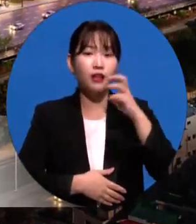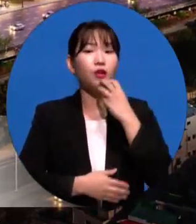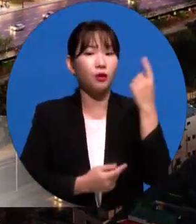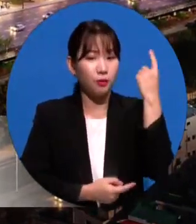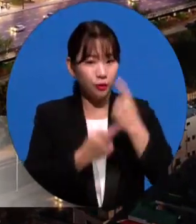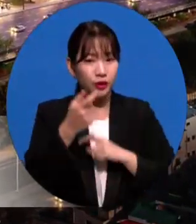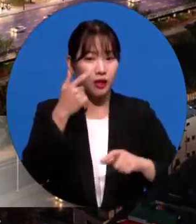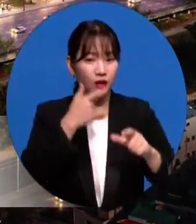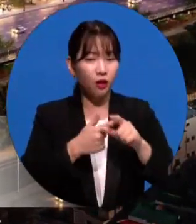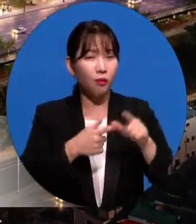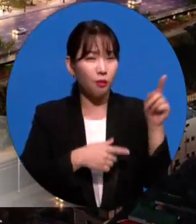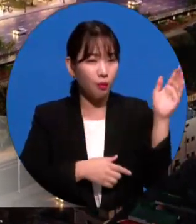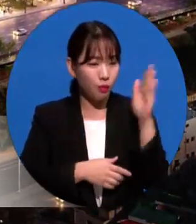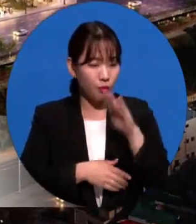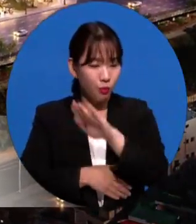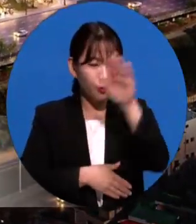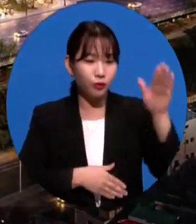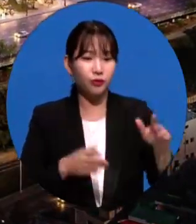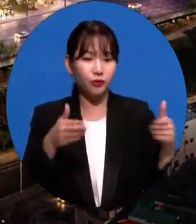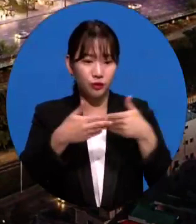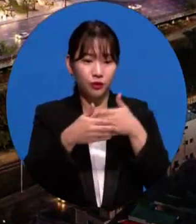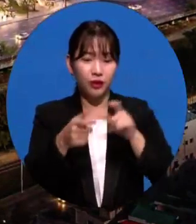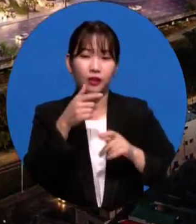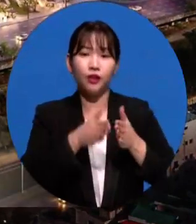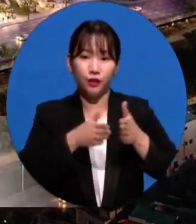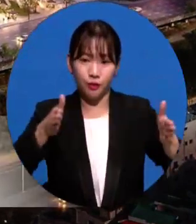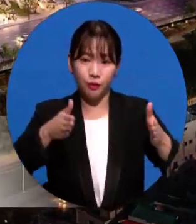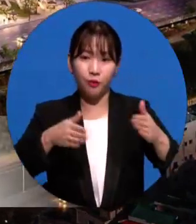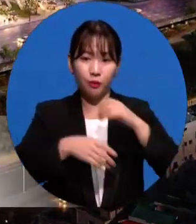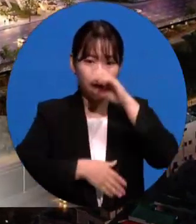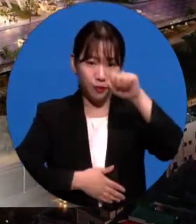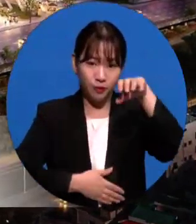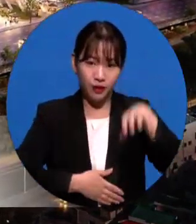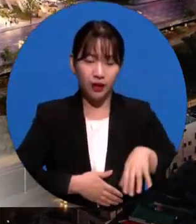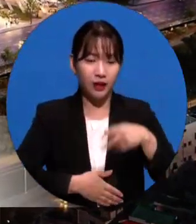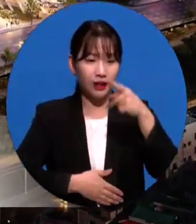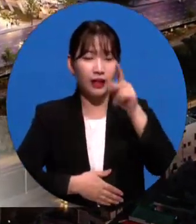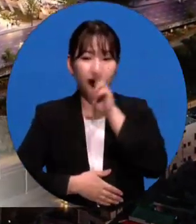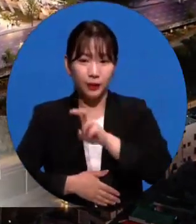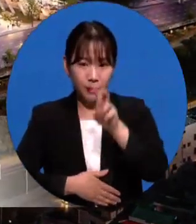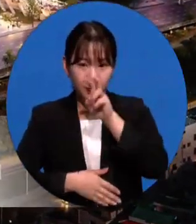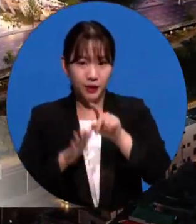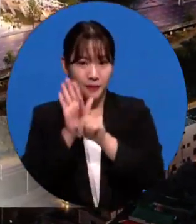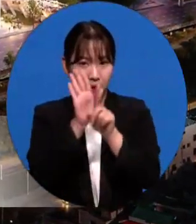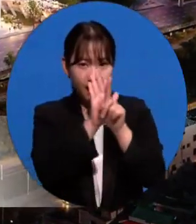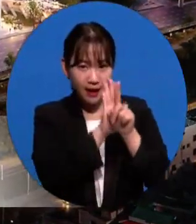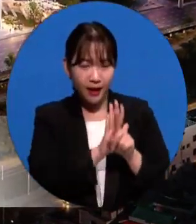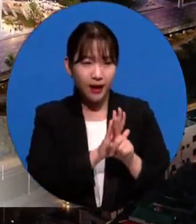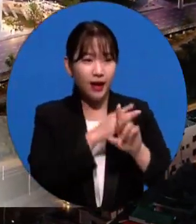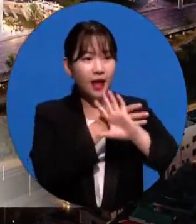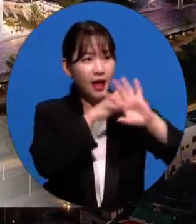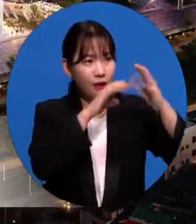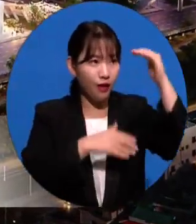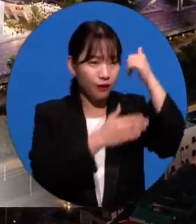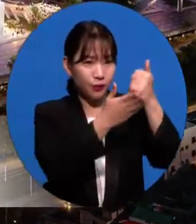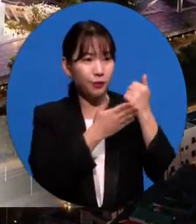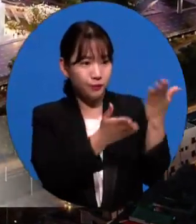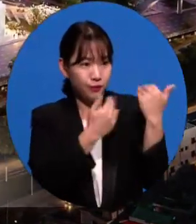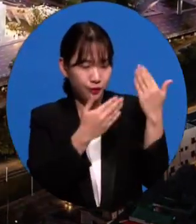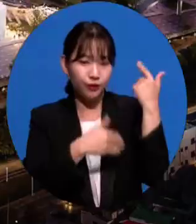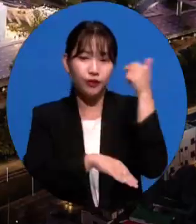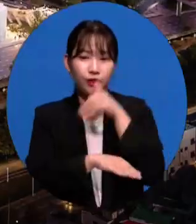공간에 연면적이 1.5배 크고 명품관과 k팝 등을 내세워 국내 관광객은 물론 해외 관광객이 유치해도 적극